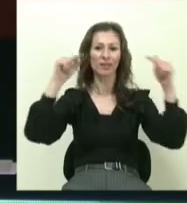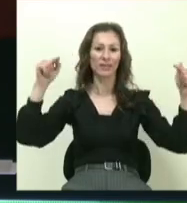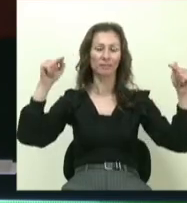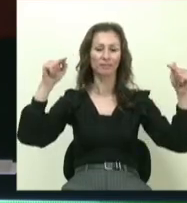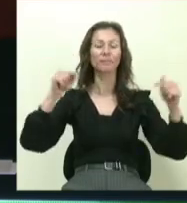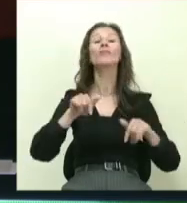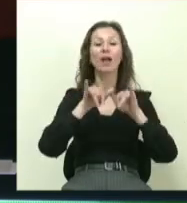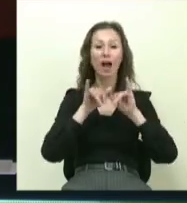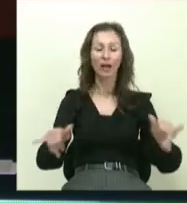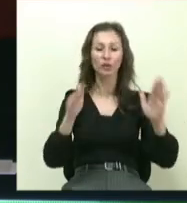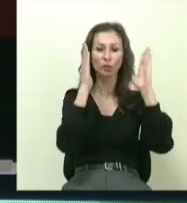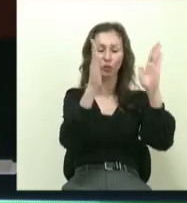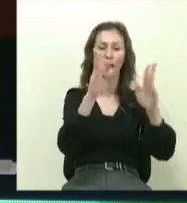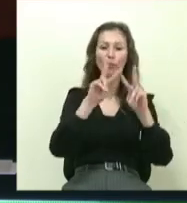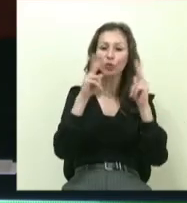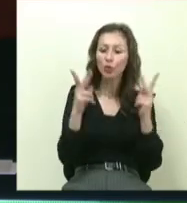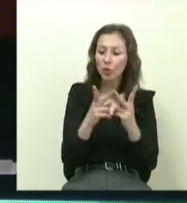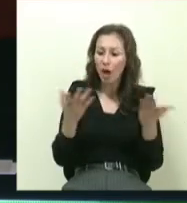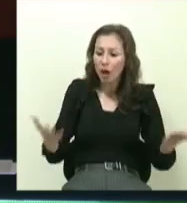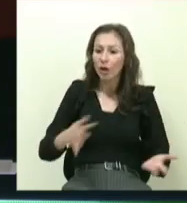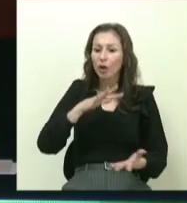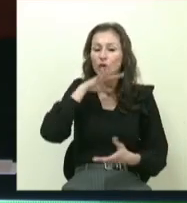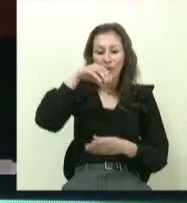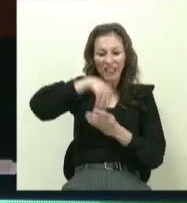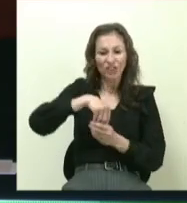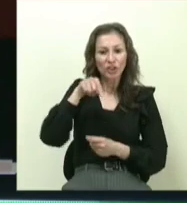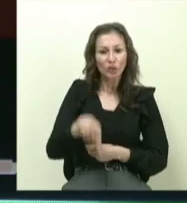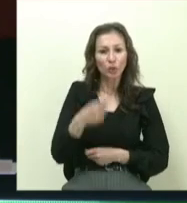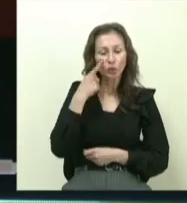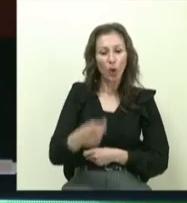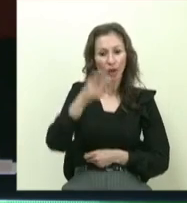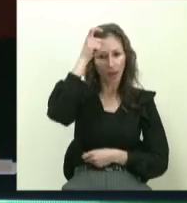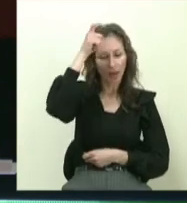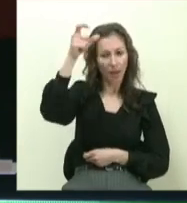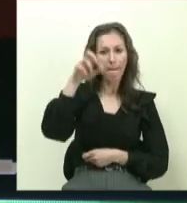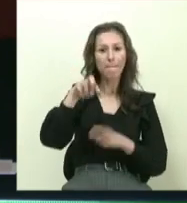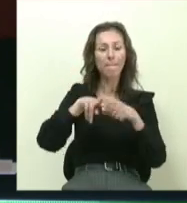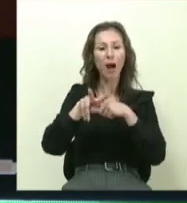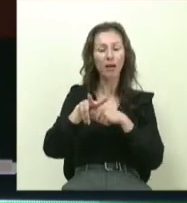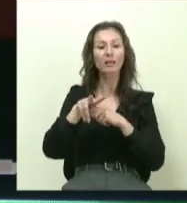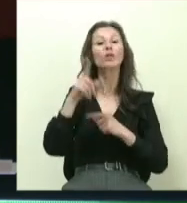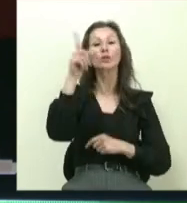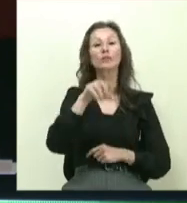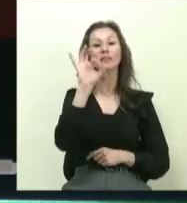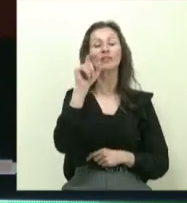aynı dönemde dünya Gayri Safi Yurtiçi hasılasından aldığımız Hay